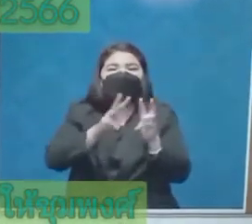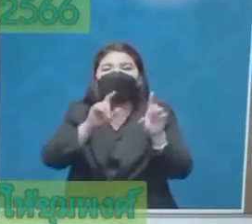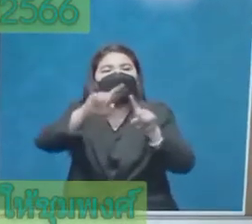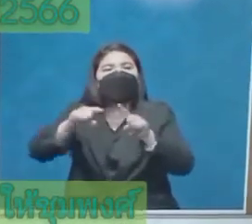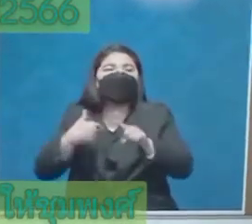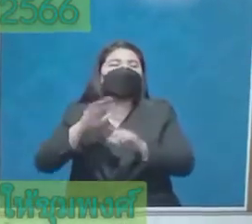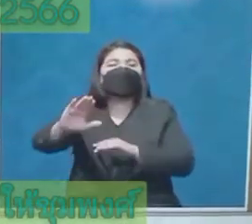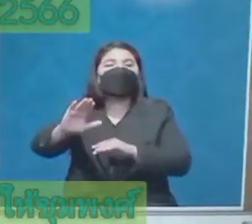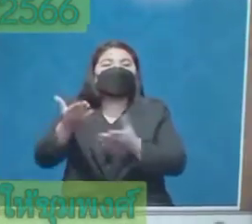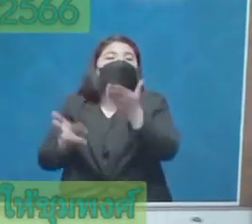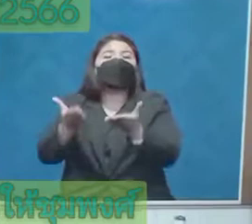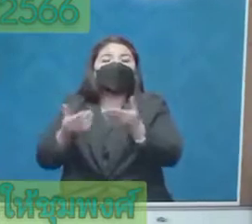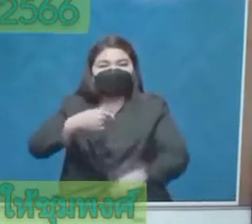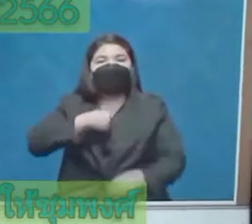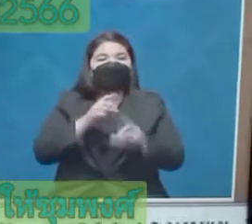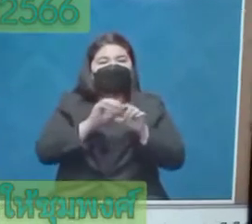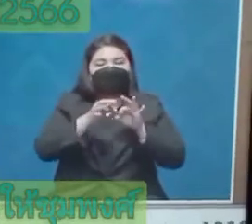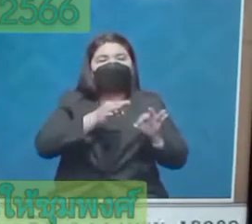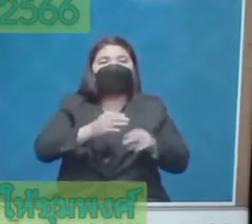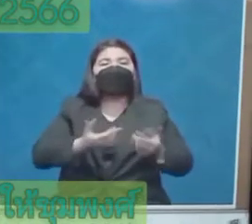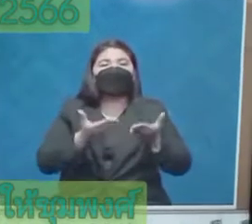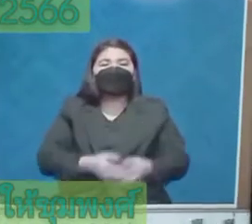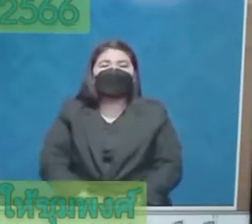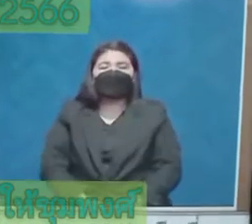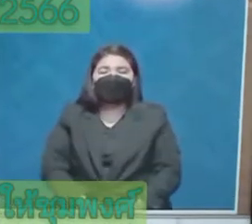เรื่องของท่านผมก็จะไม่ต้องพูดตรงนี้